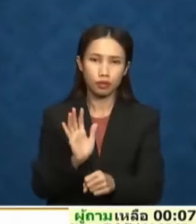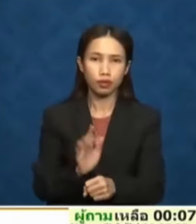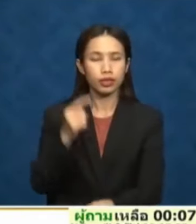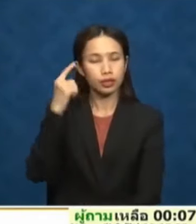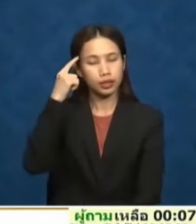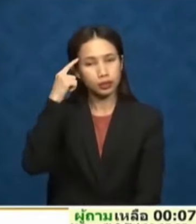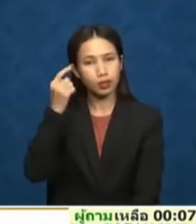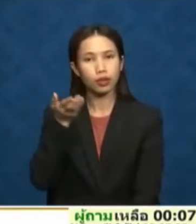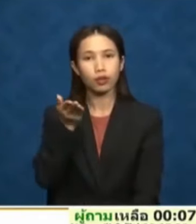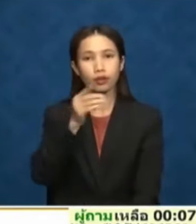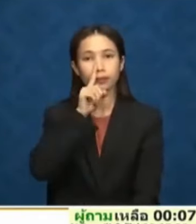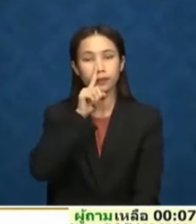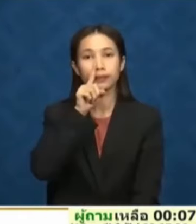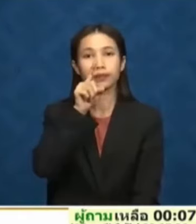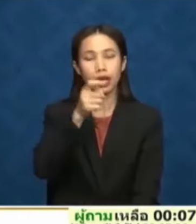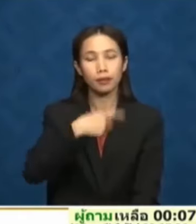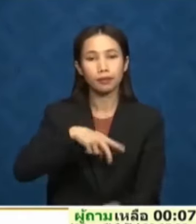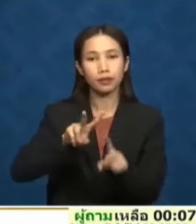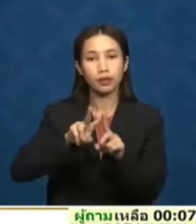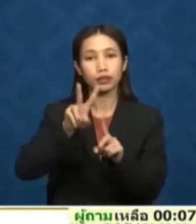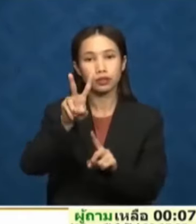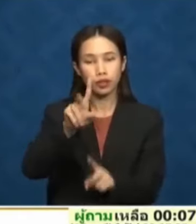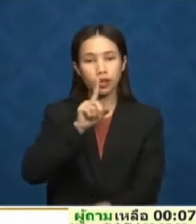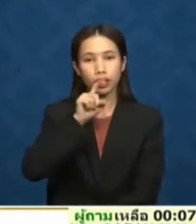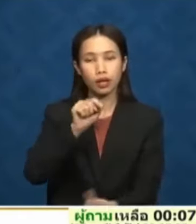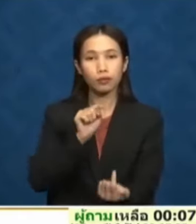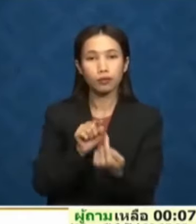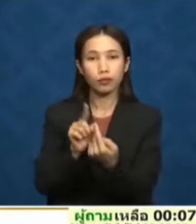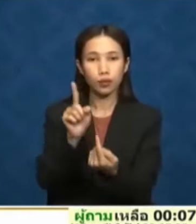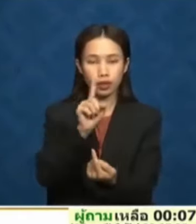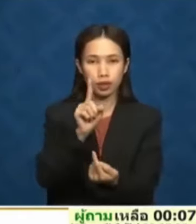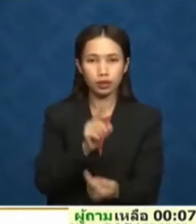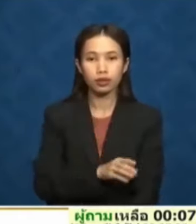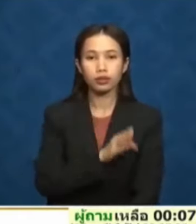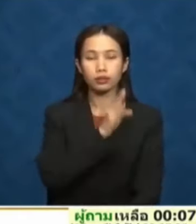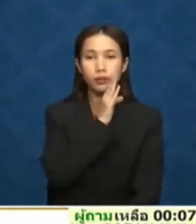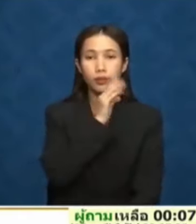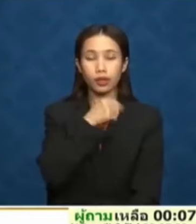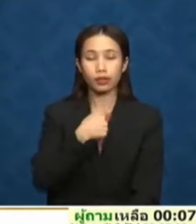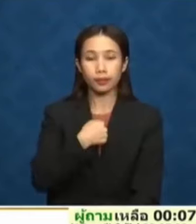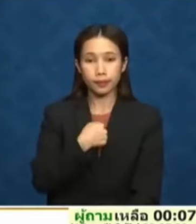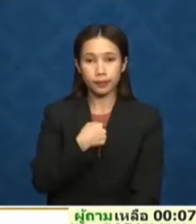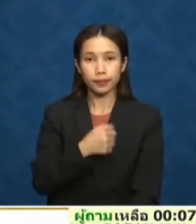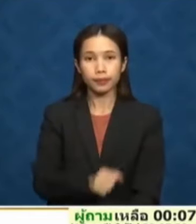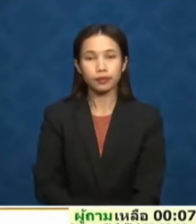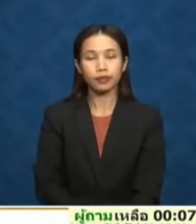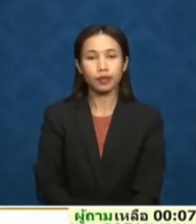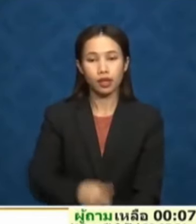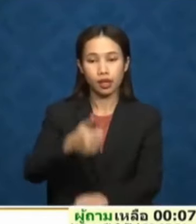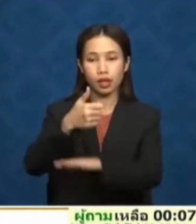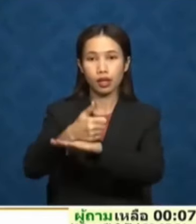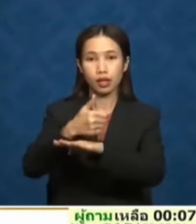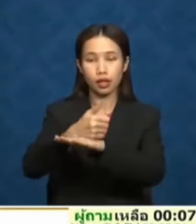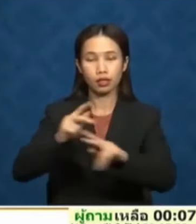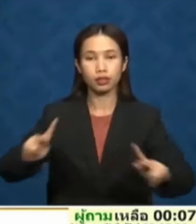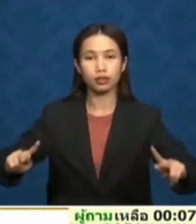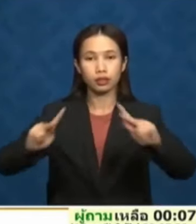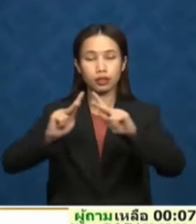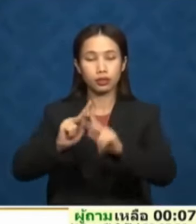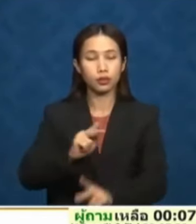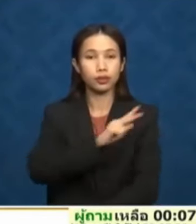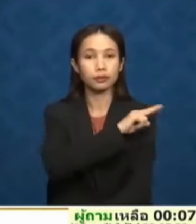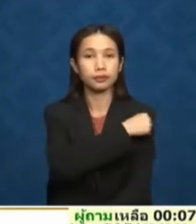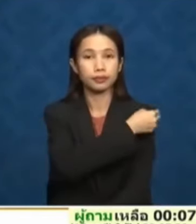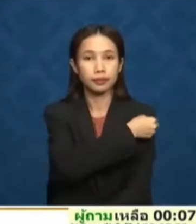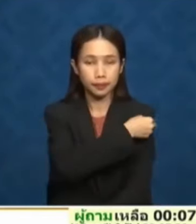ดิฉันขอสอบถามคำถามที่ 2เกี่ยวกับปากท้องนี่นะคะในฐานะที่ท่านรัฐมนตรีว่าการกระทรวงสาธารณสุขเป็นประธานบ่อ